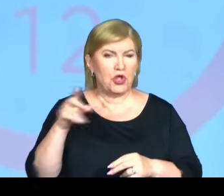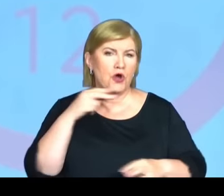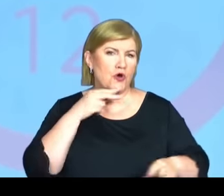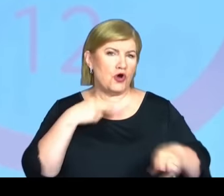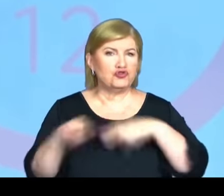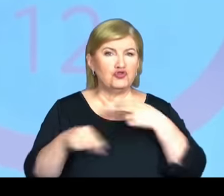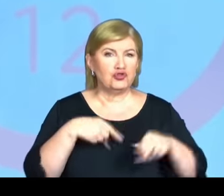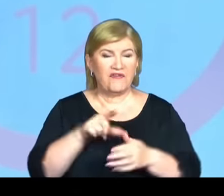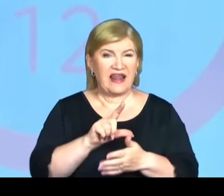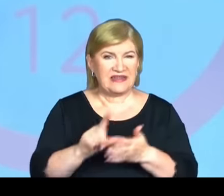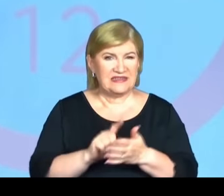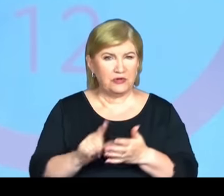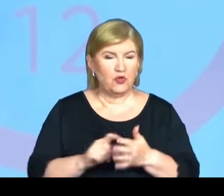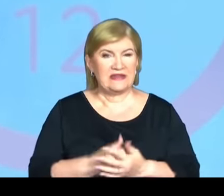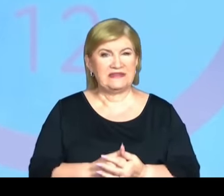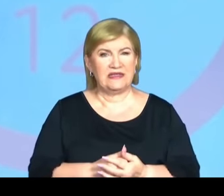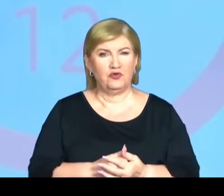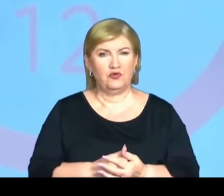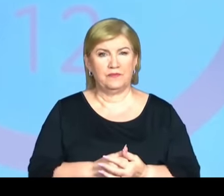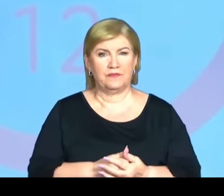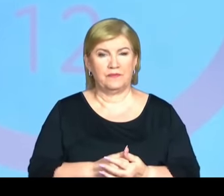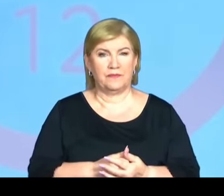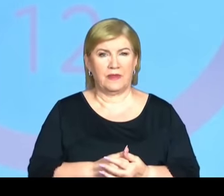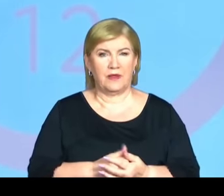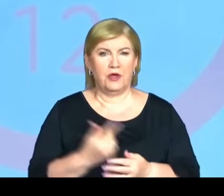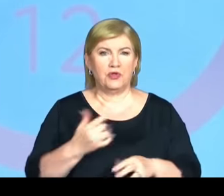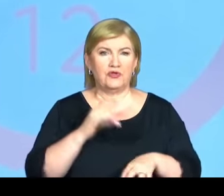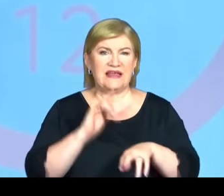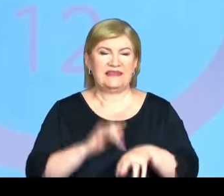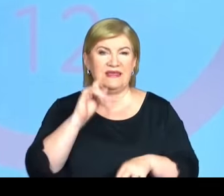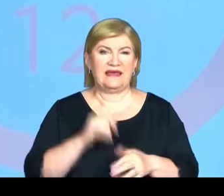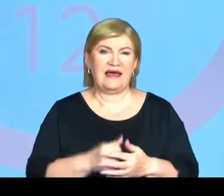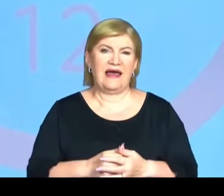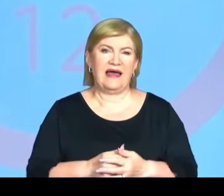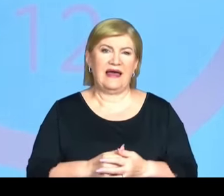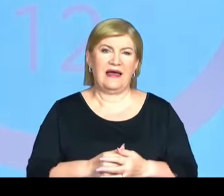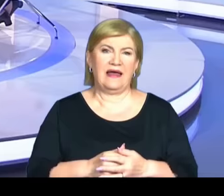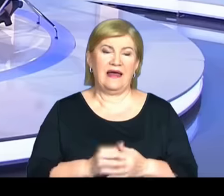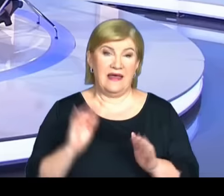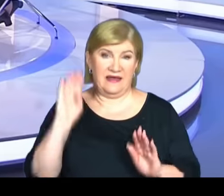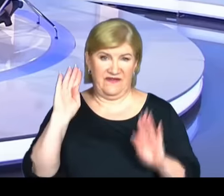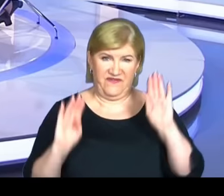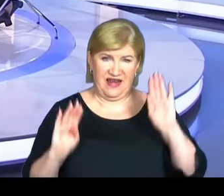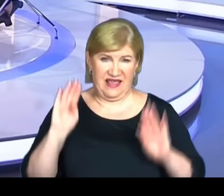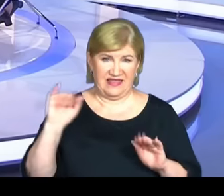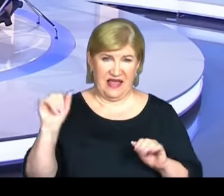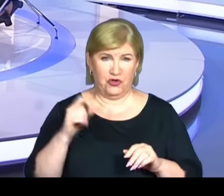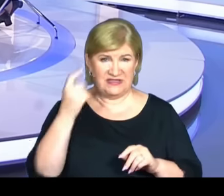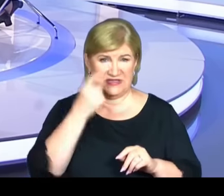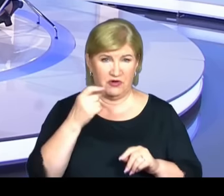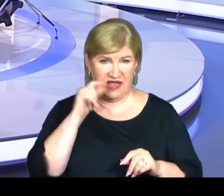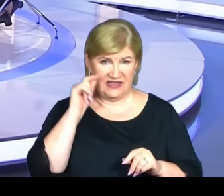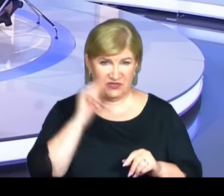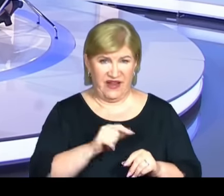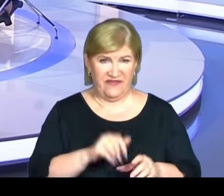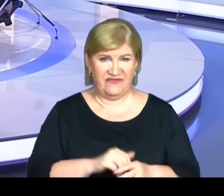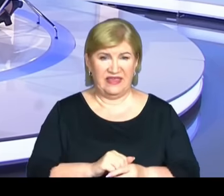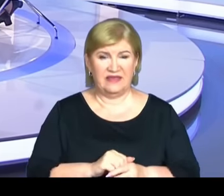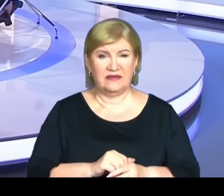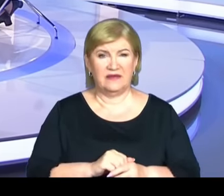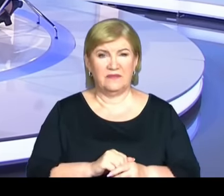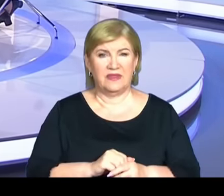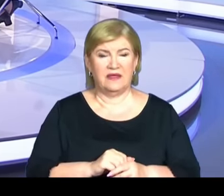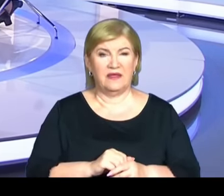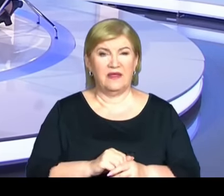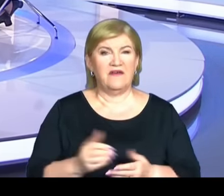situáciu. Takže len to. A čo sa týka samozrejme referenda, ktoré ste organizovali vy, tak